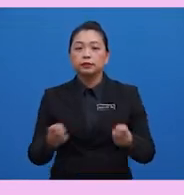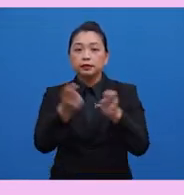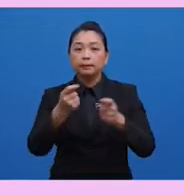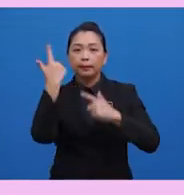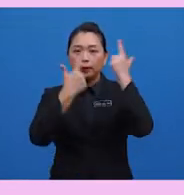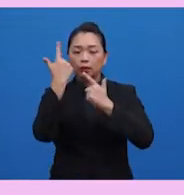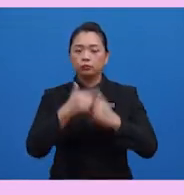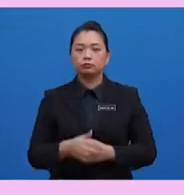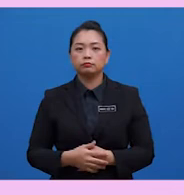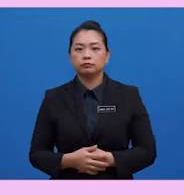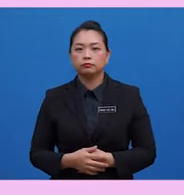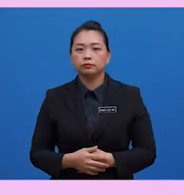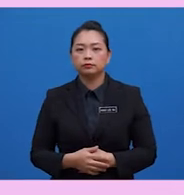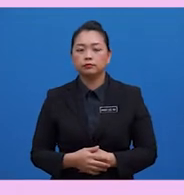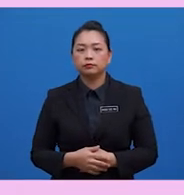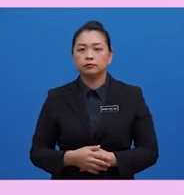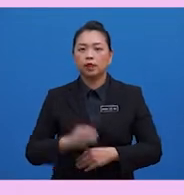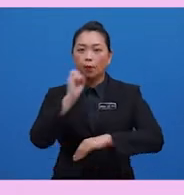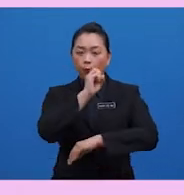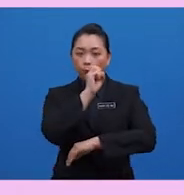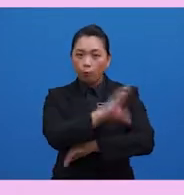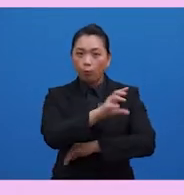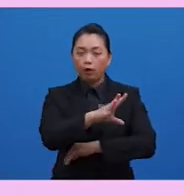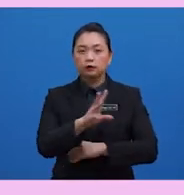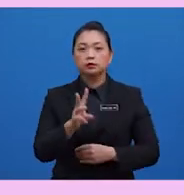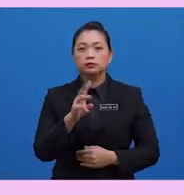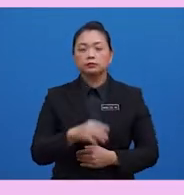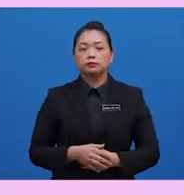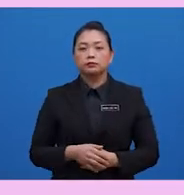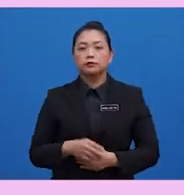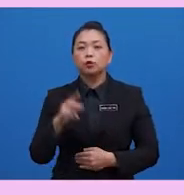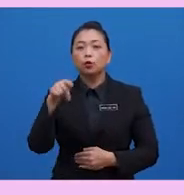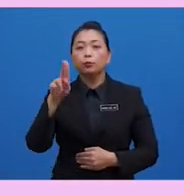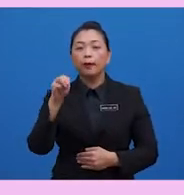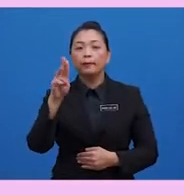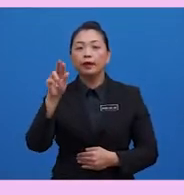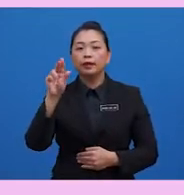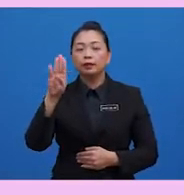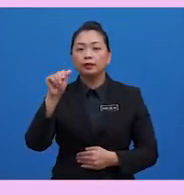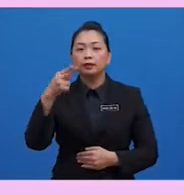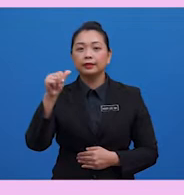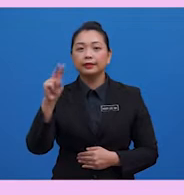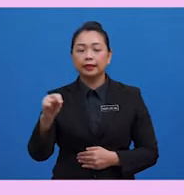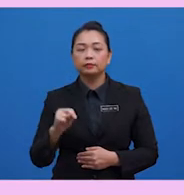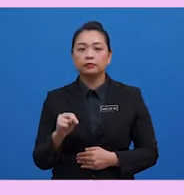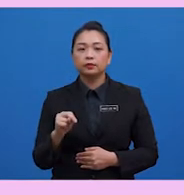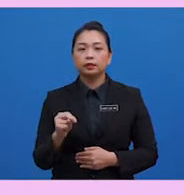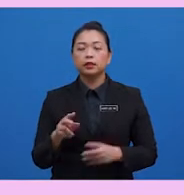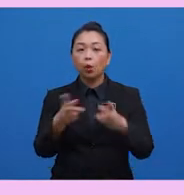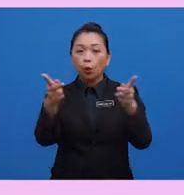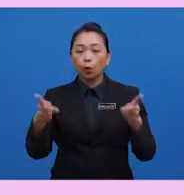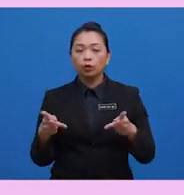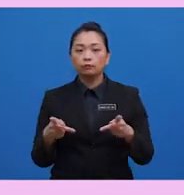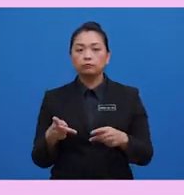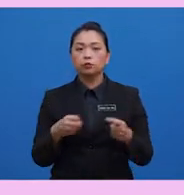penginapan. Malahan, pembuangan sisa kumbahan dari hotel ke laut, sungai, tasik, kolam, pantai dan